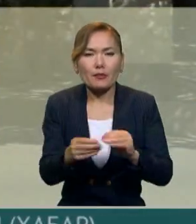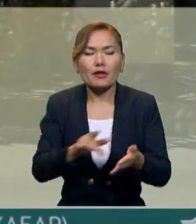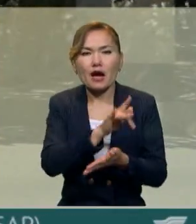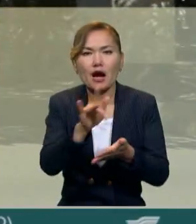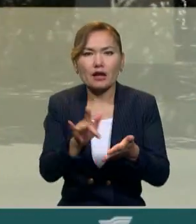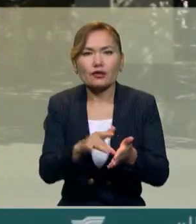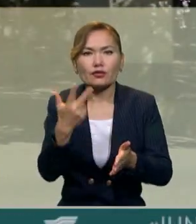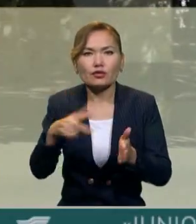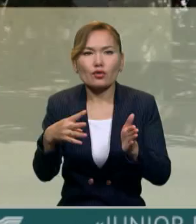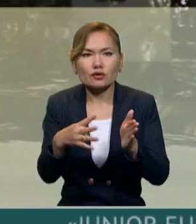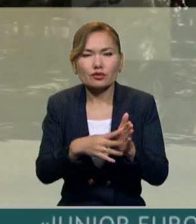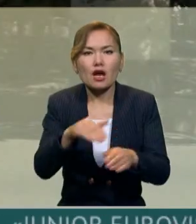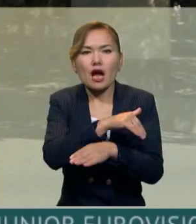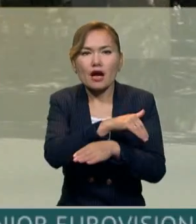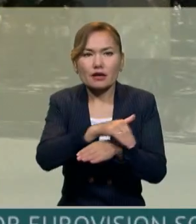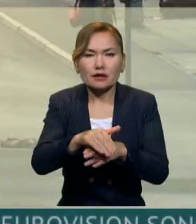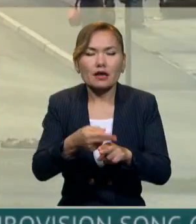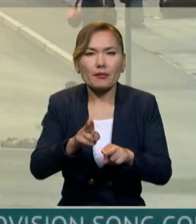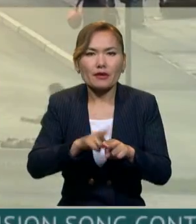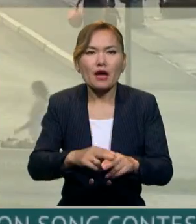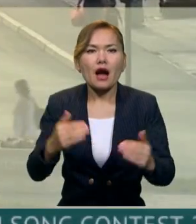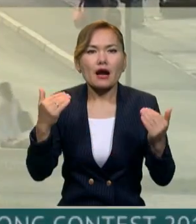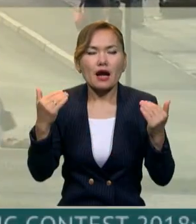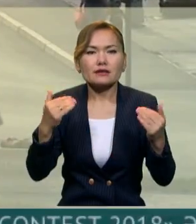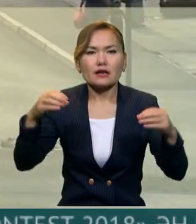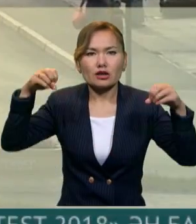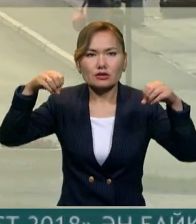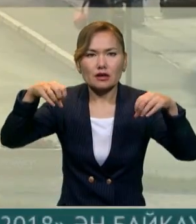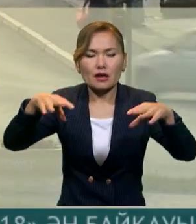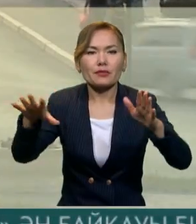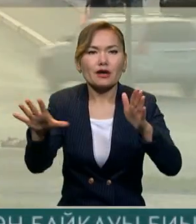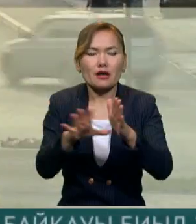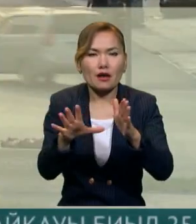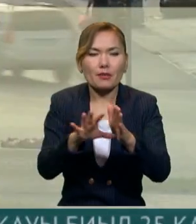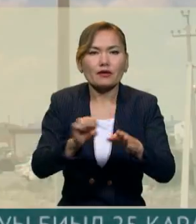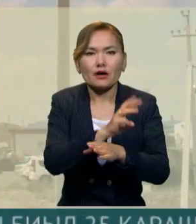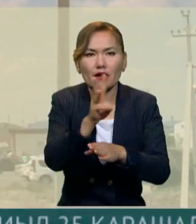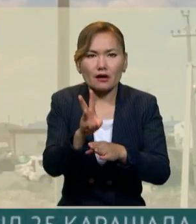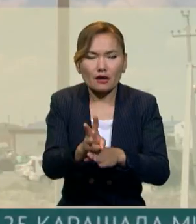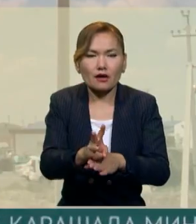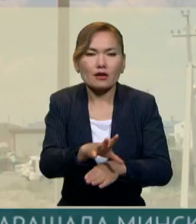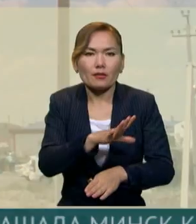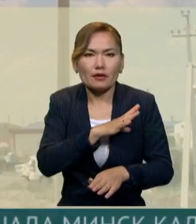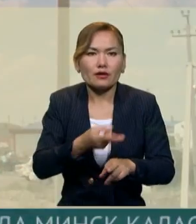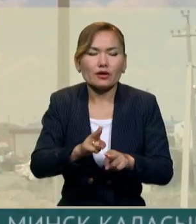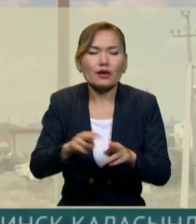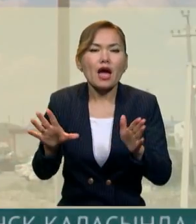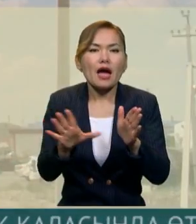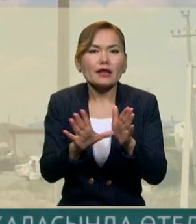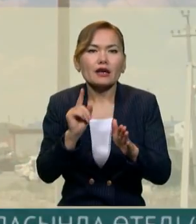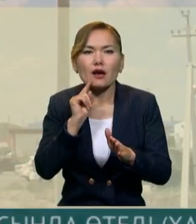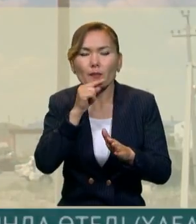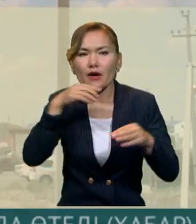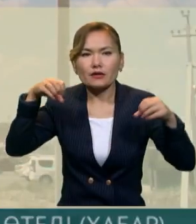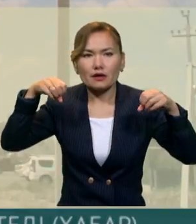қаладағы 39 көшеге қазіргі заманға сай LED шамдар орнатылған болатын. Энергия үнемдеуіш